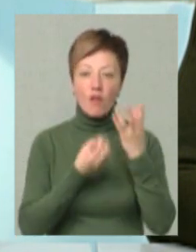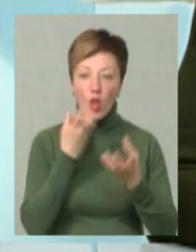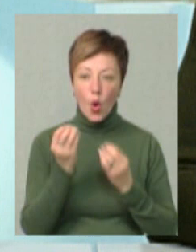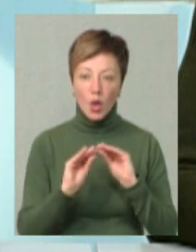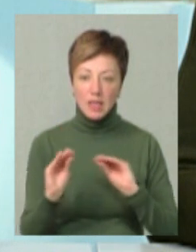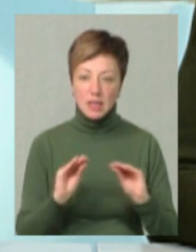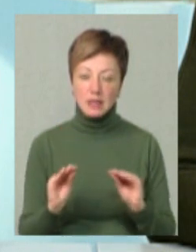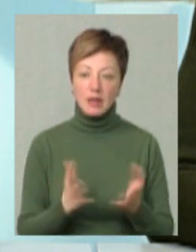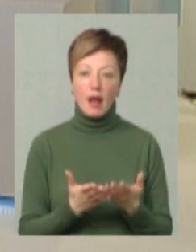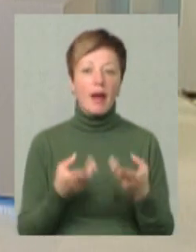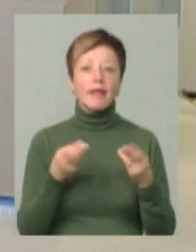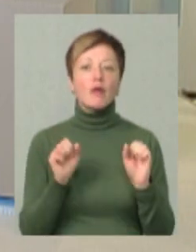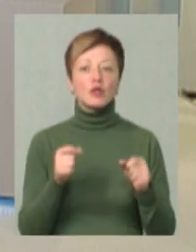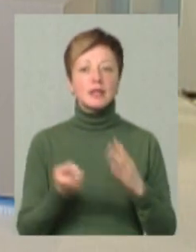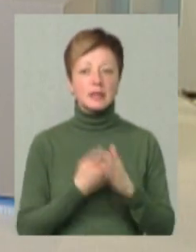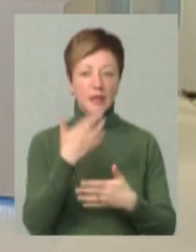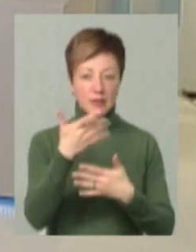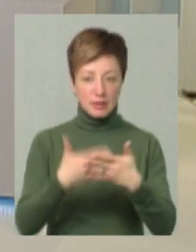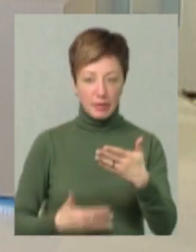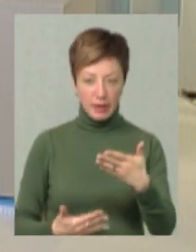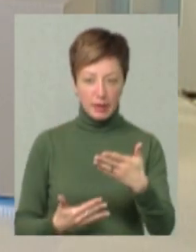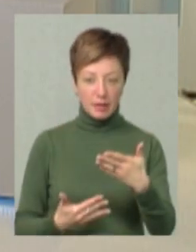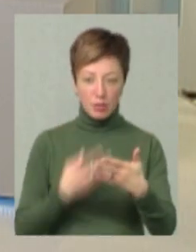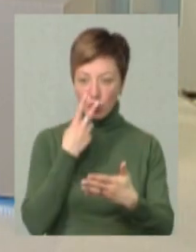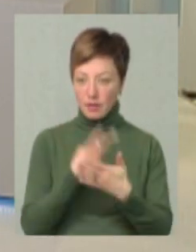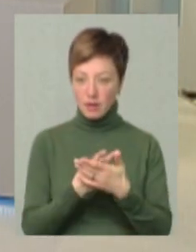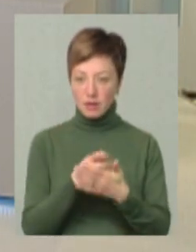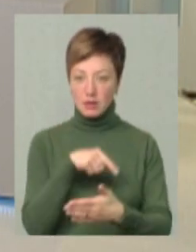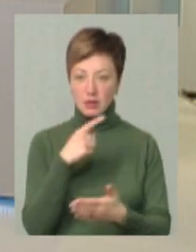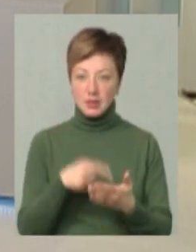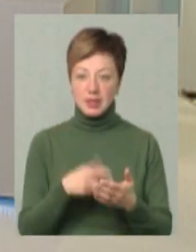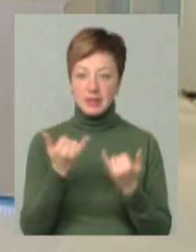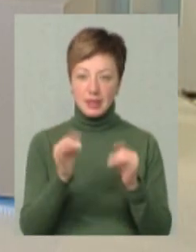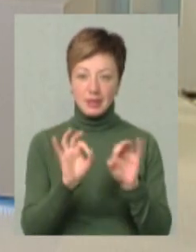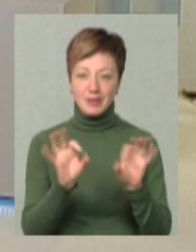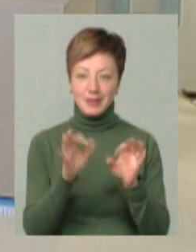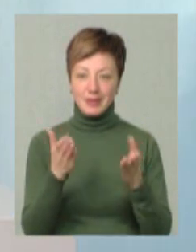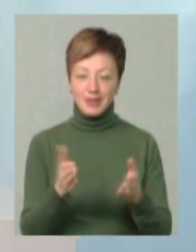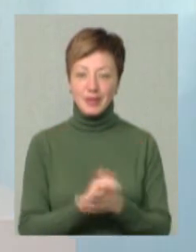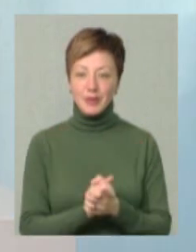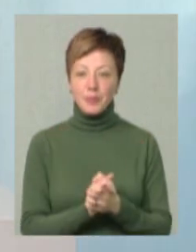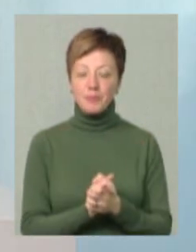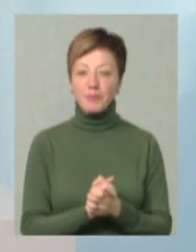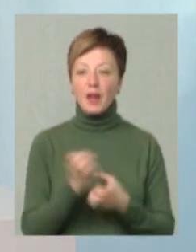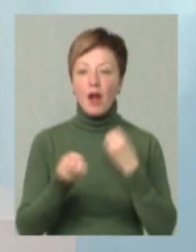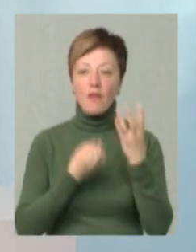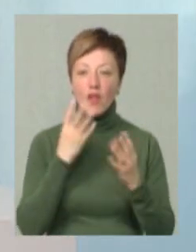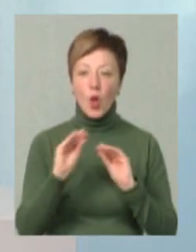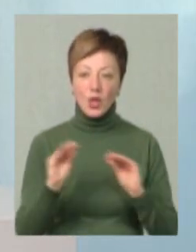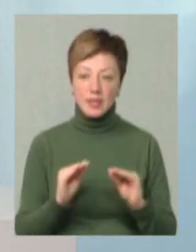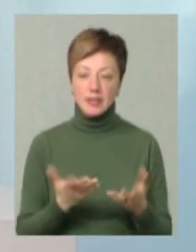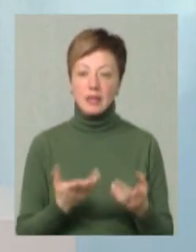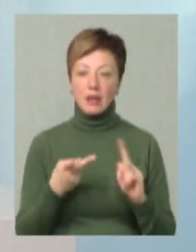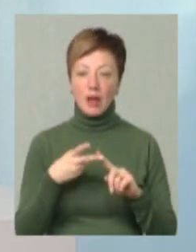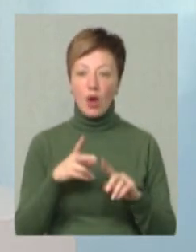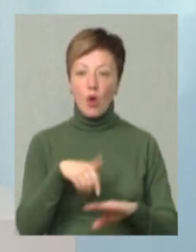усіх форматах. А де можна дізнатися от цей перелік, переглянути? Зараз Станіслав уточнить. Флористика –